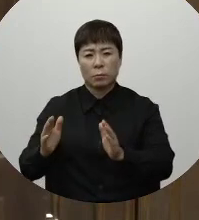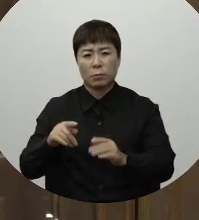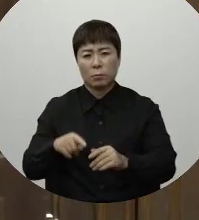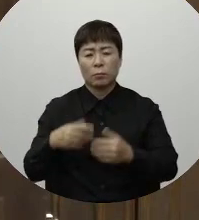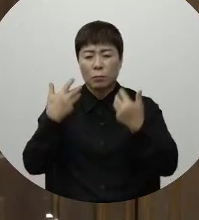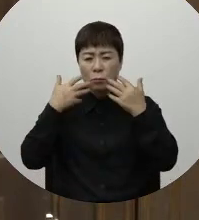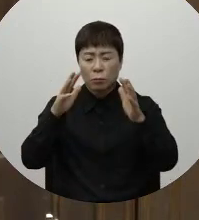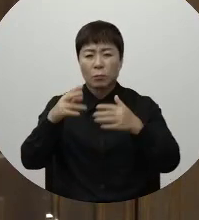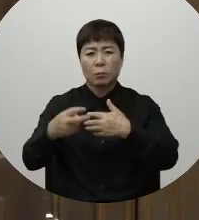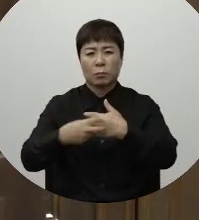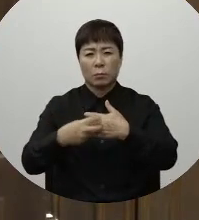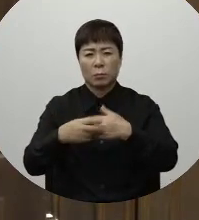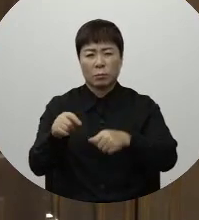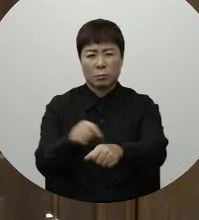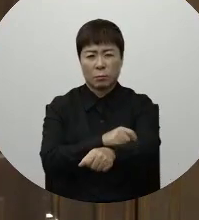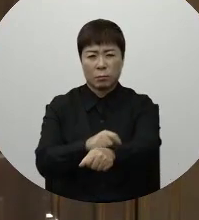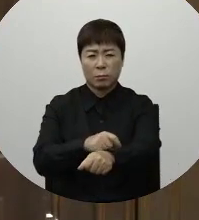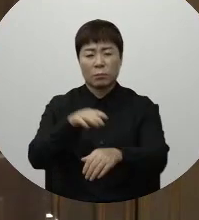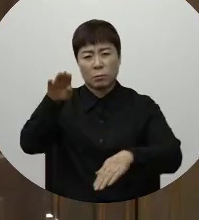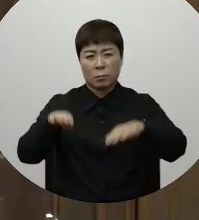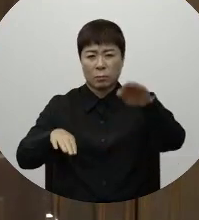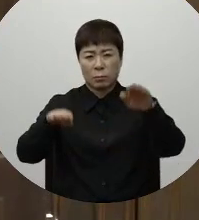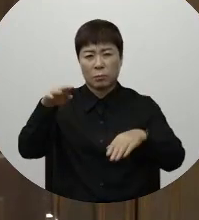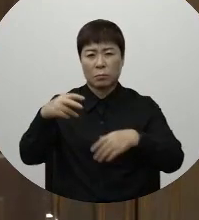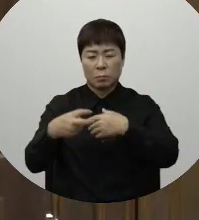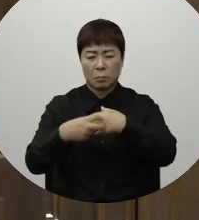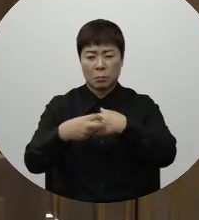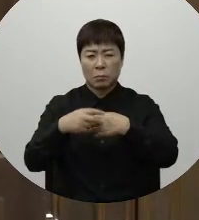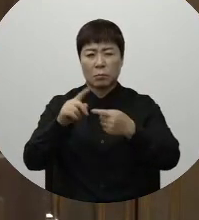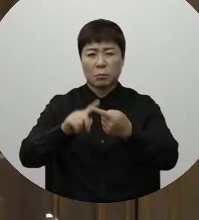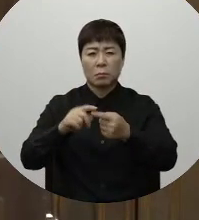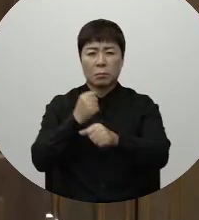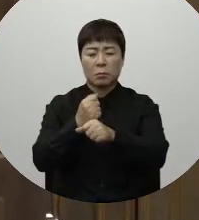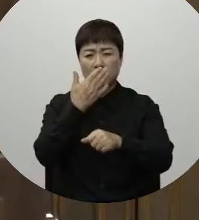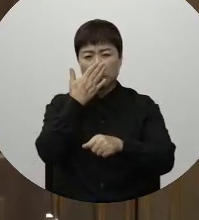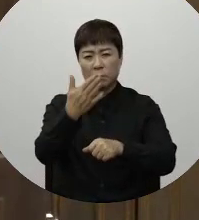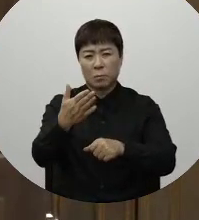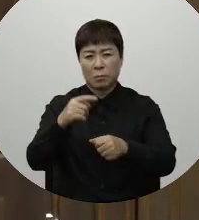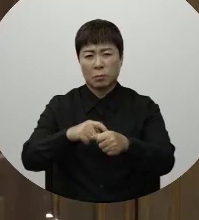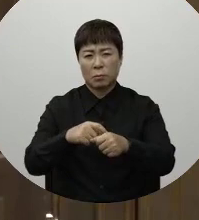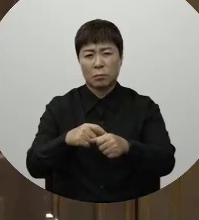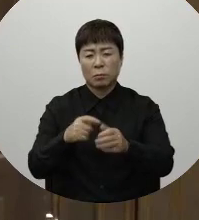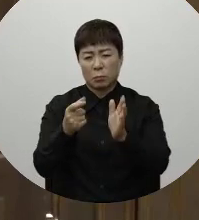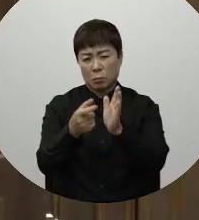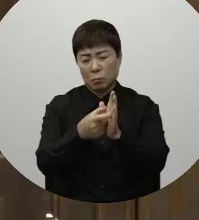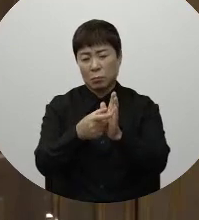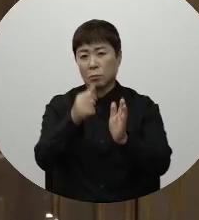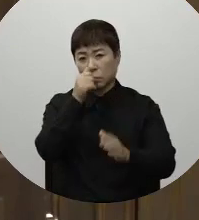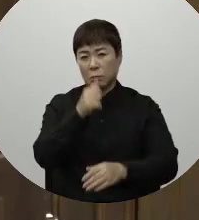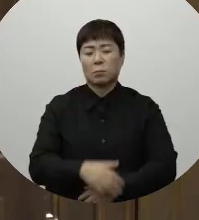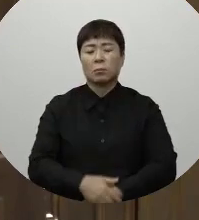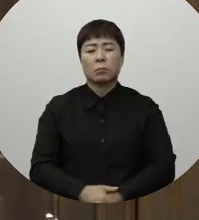의료원만의 특화된 차별화된 메디컬 컴플렉스를 만들 수 있다는 강점이 있다고 하였습니다.